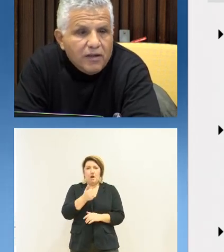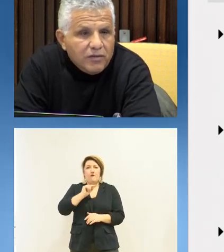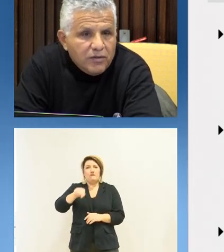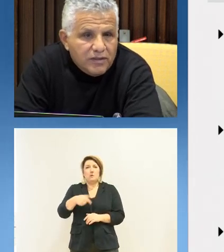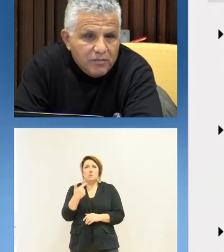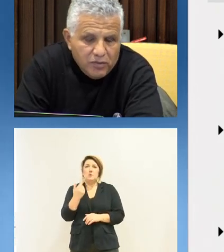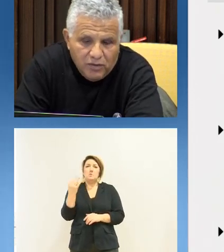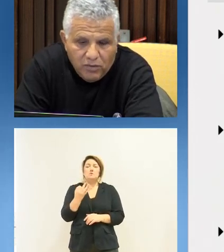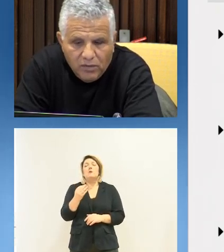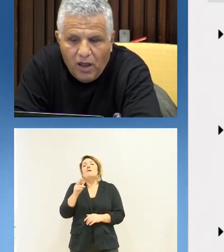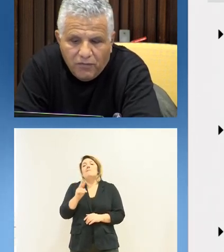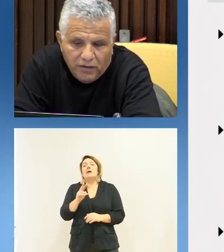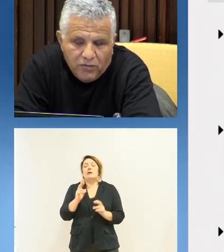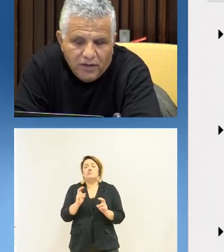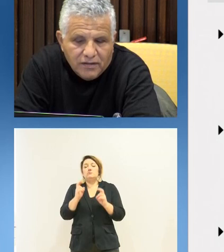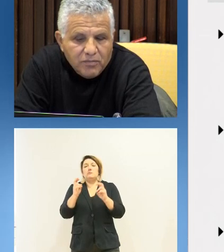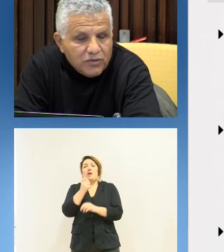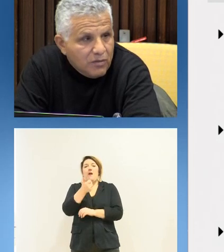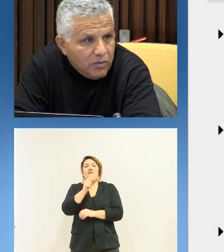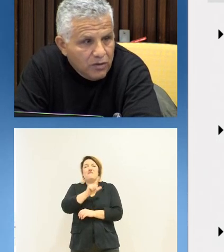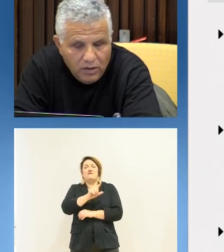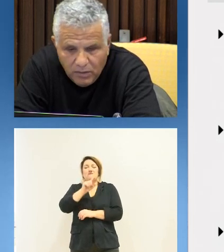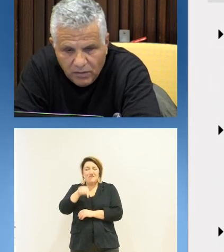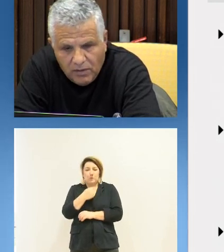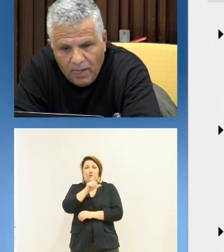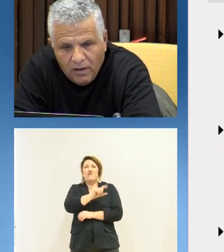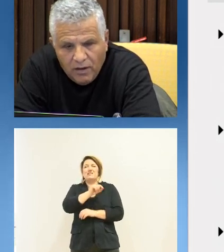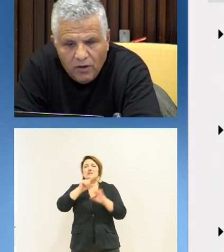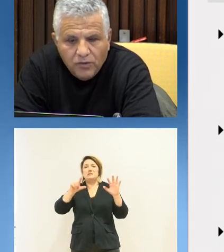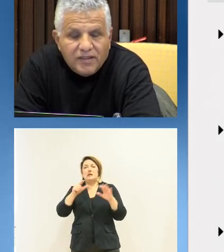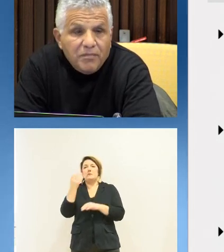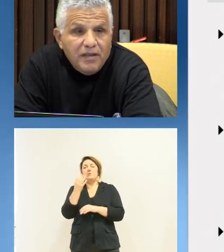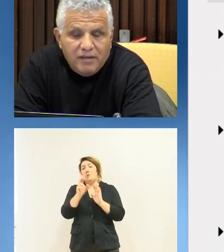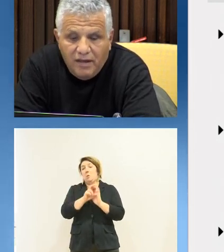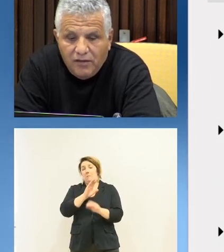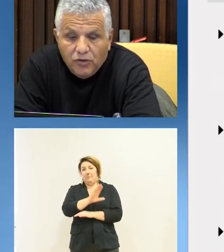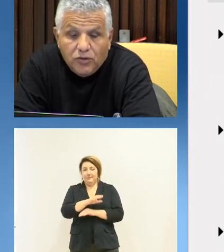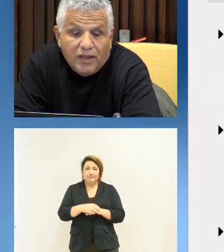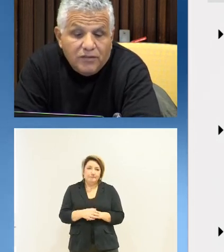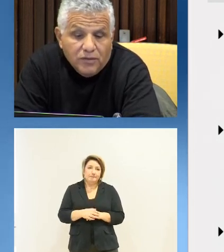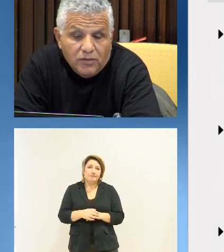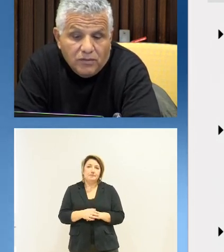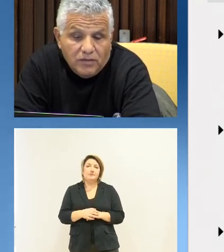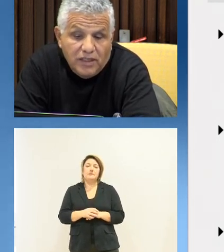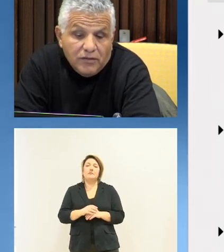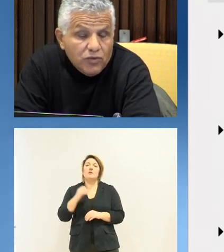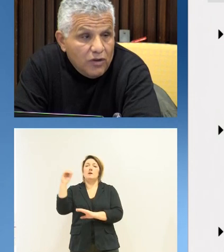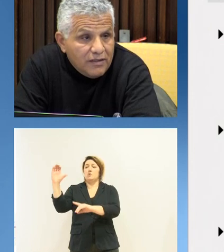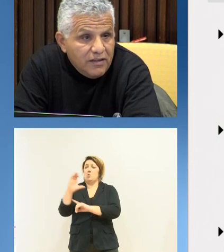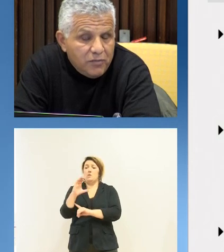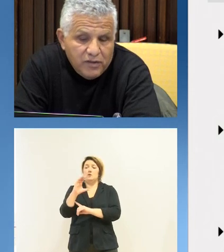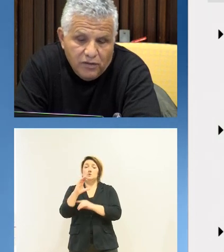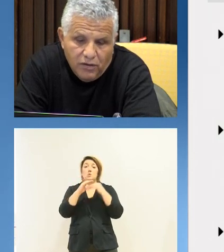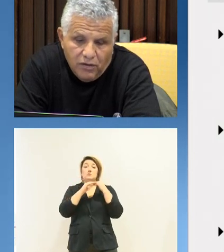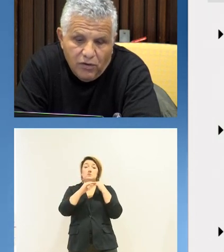réalité 1,7 pour cent pour 1,27 % pour grenoble une stabilité de dotation qui est toute